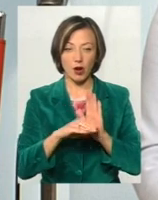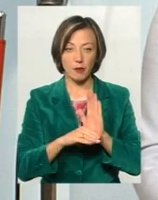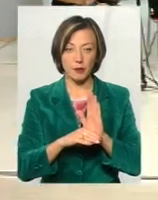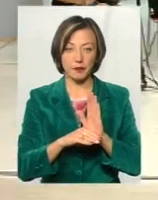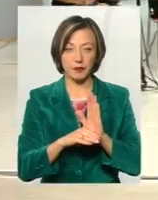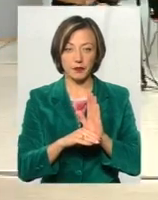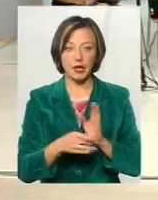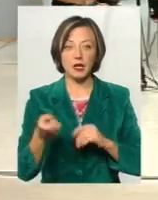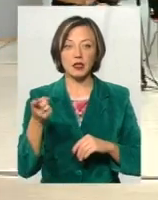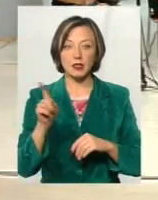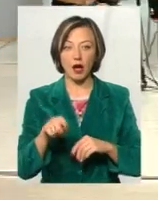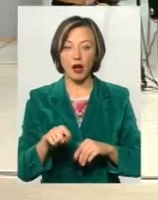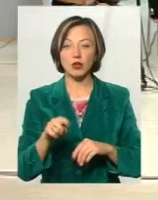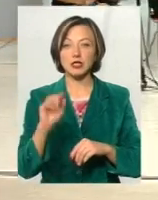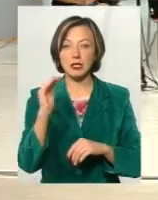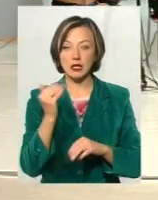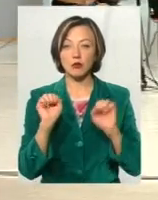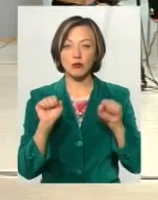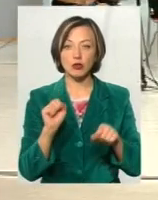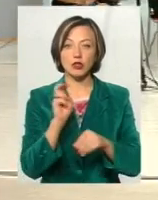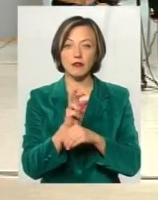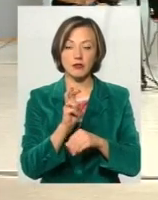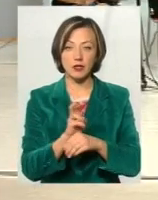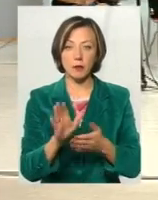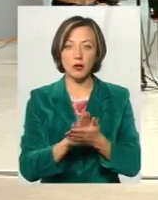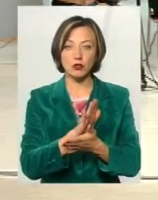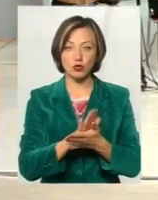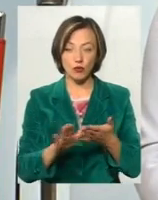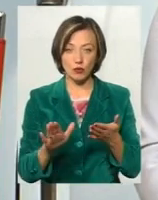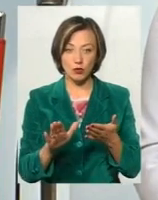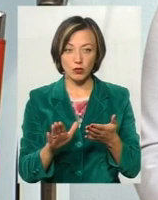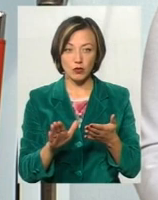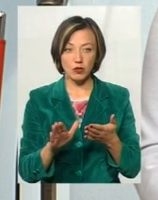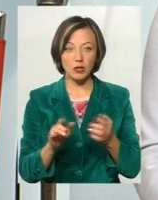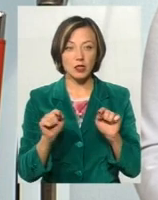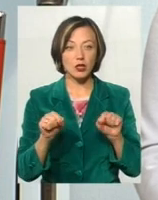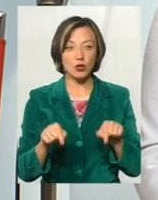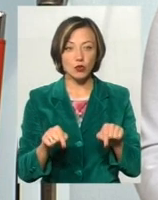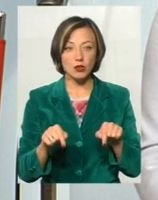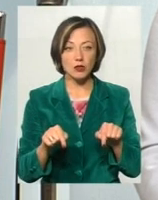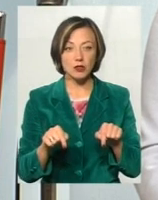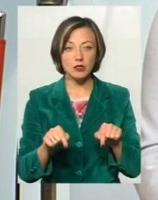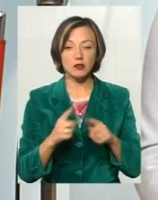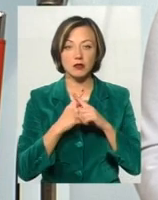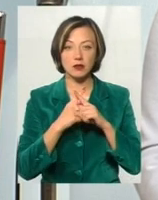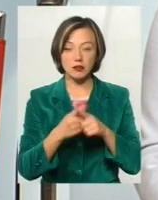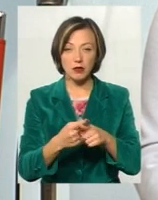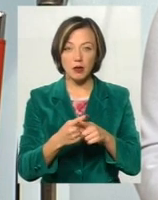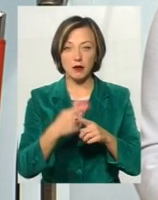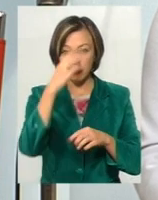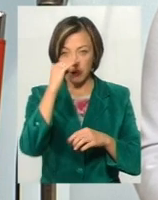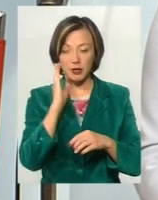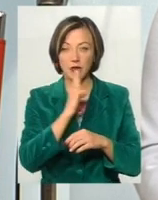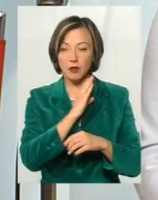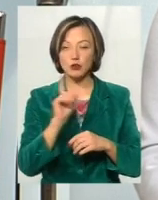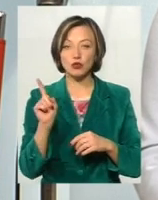І також учень може відвідувати і безкоштовно. Тут пішли просто на зустріч батькам з